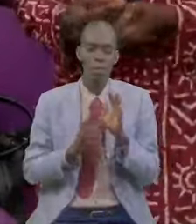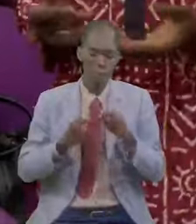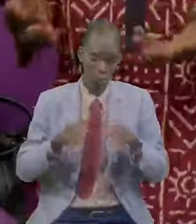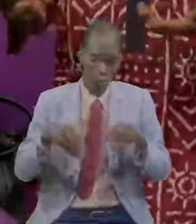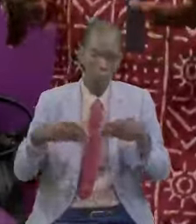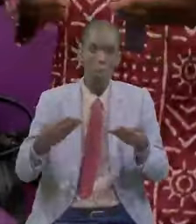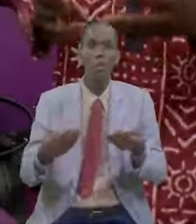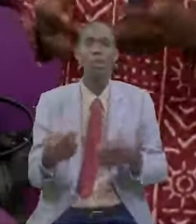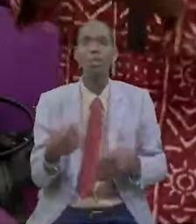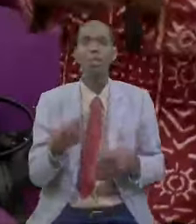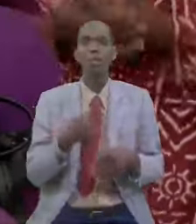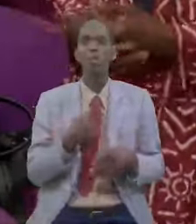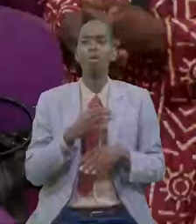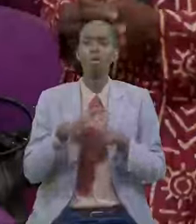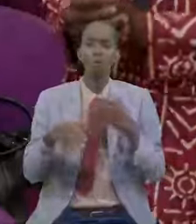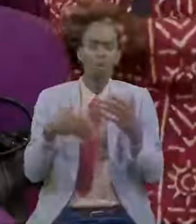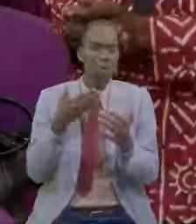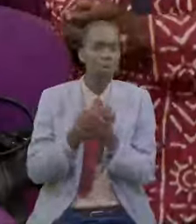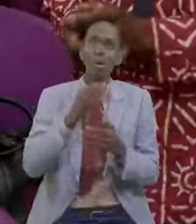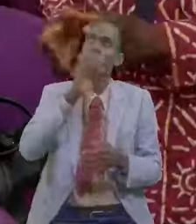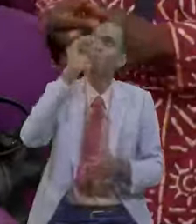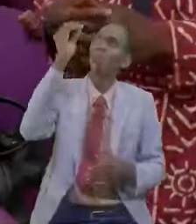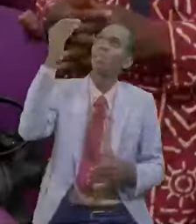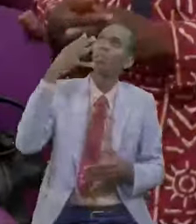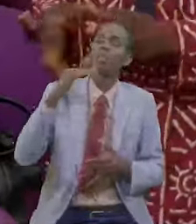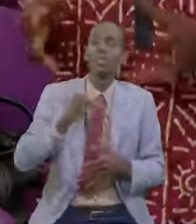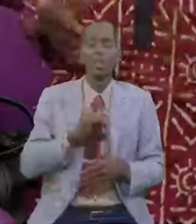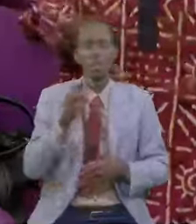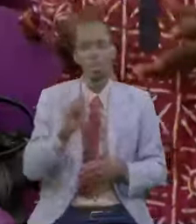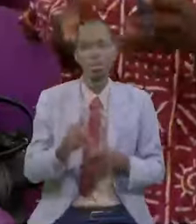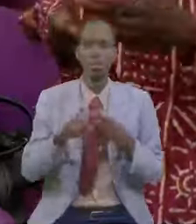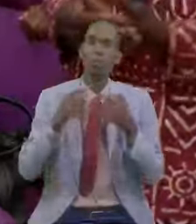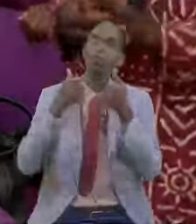Accorde-moi toute la grâce dont j'ai besoin.